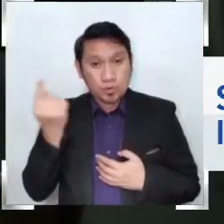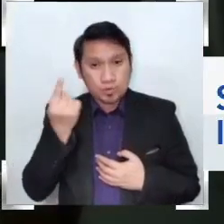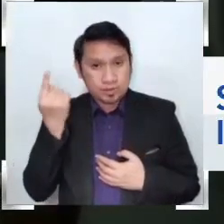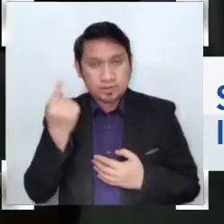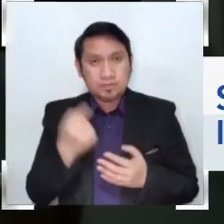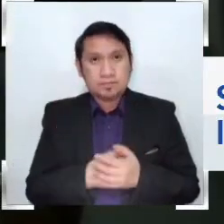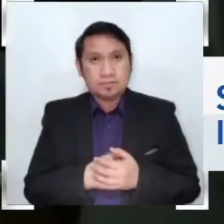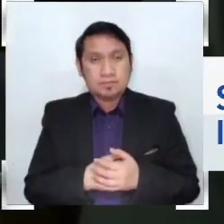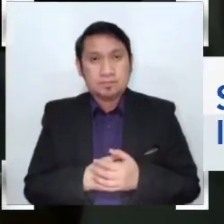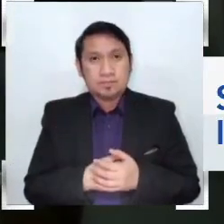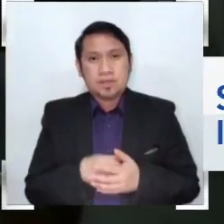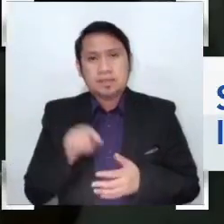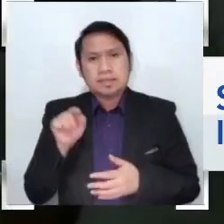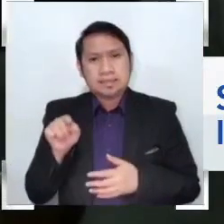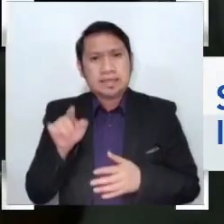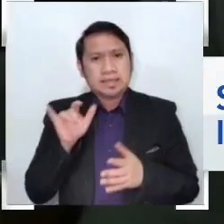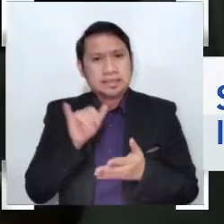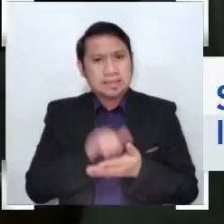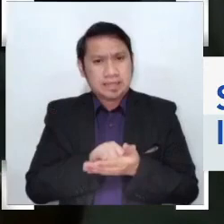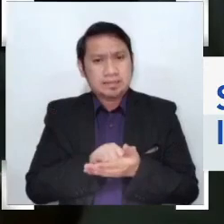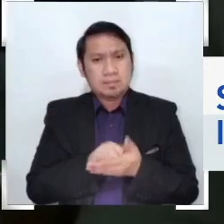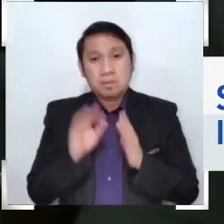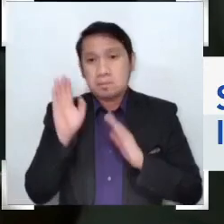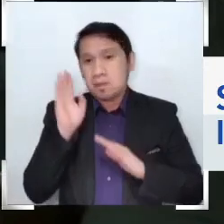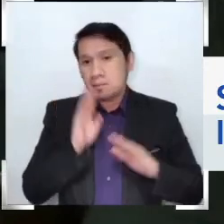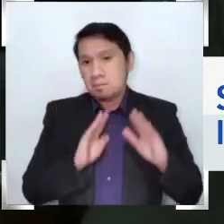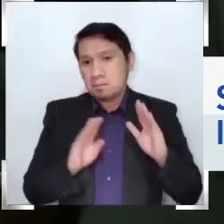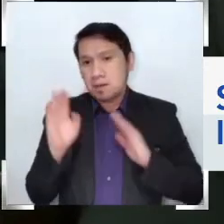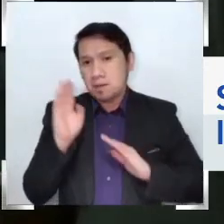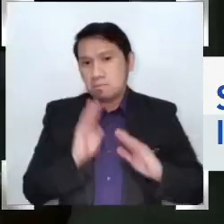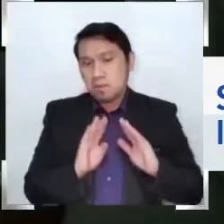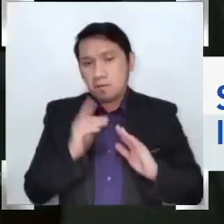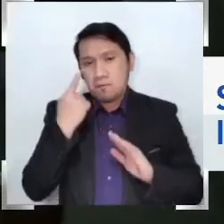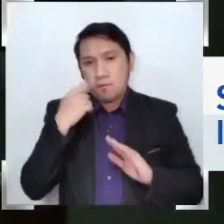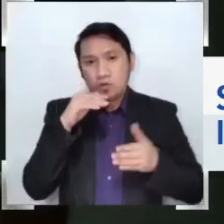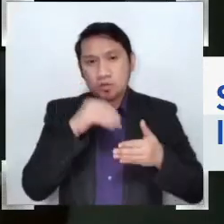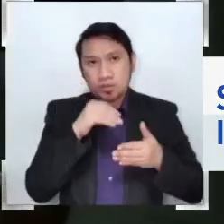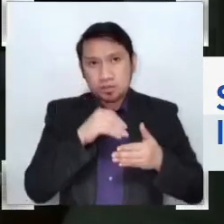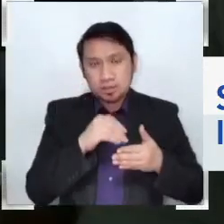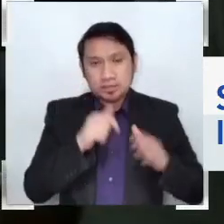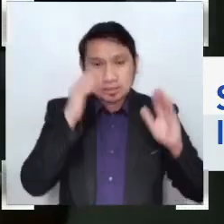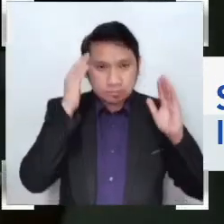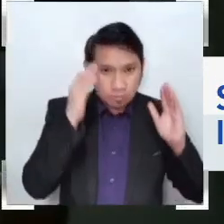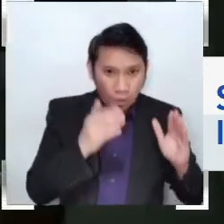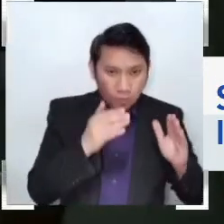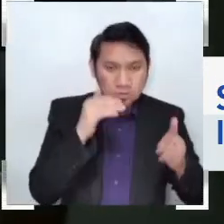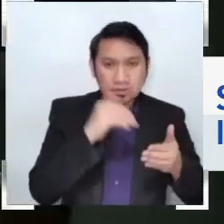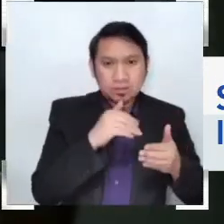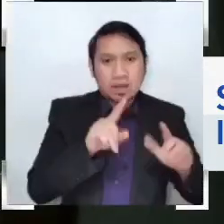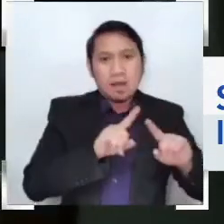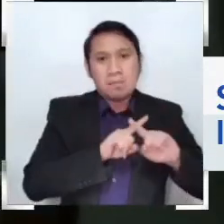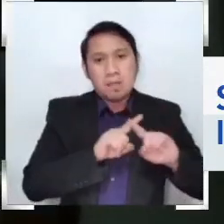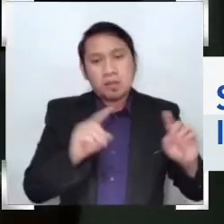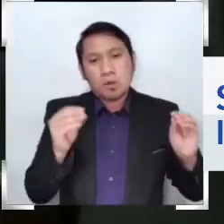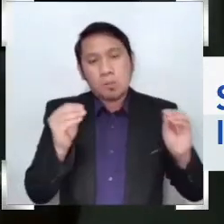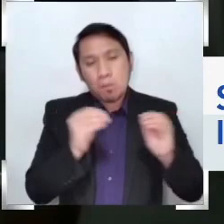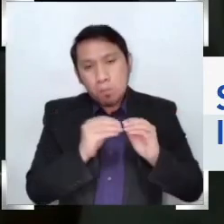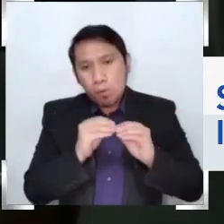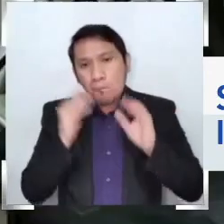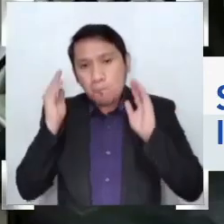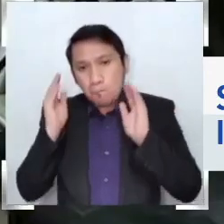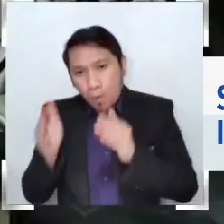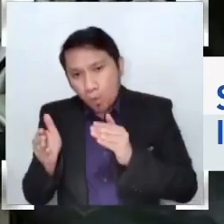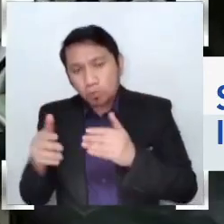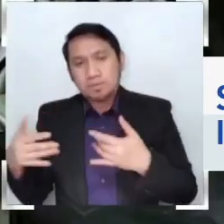hadlang sa kanilang pag-aaral. So, imbes na mag-aral o mag-review, mas pinagtutuunan nilang pansin yung